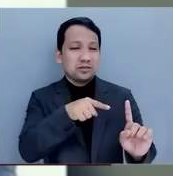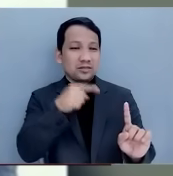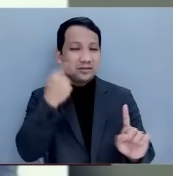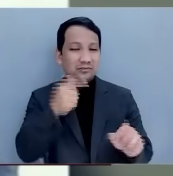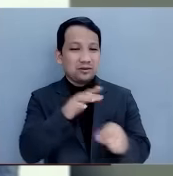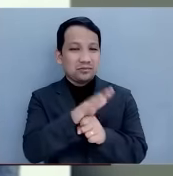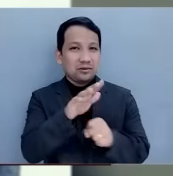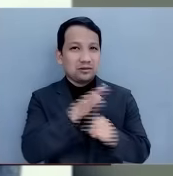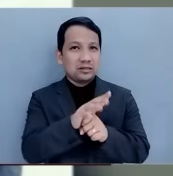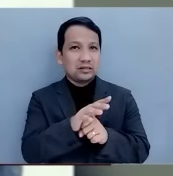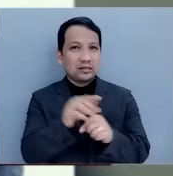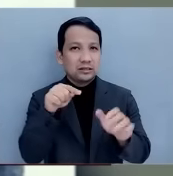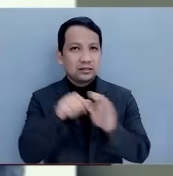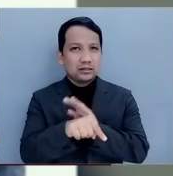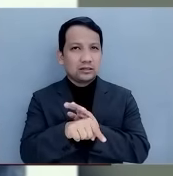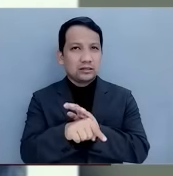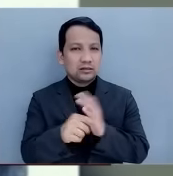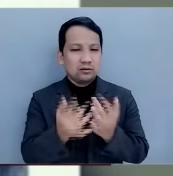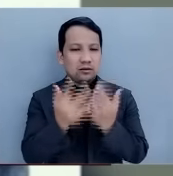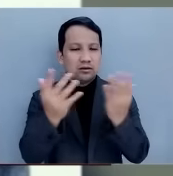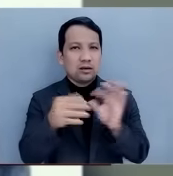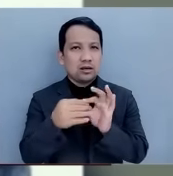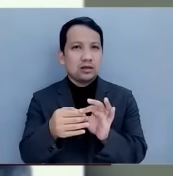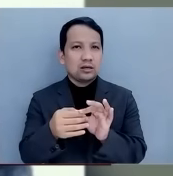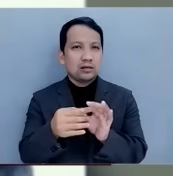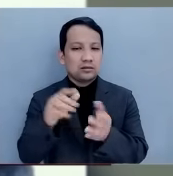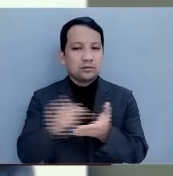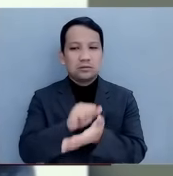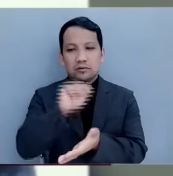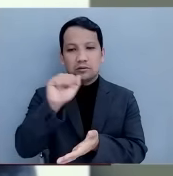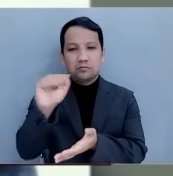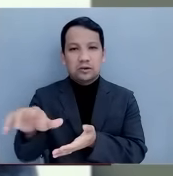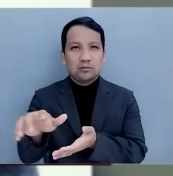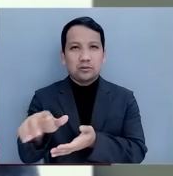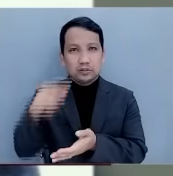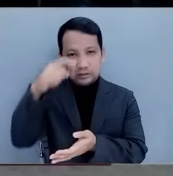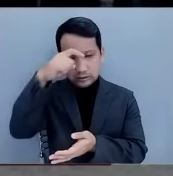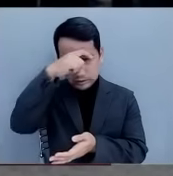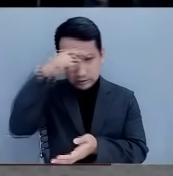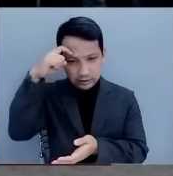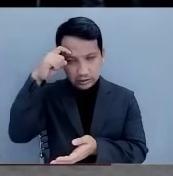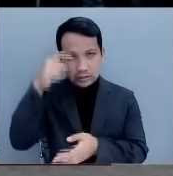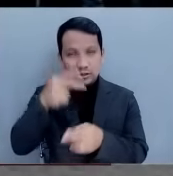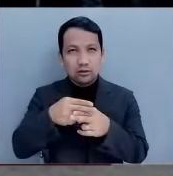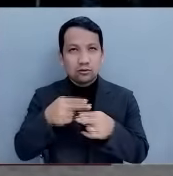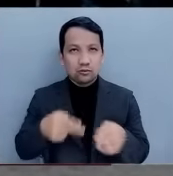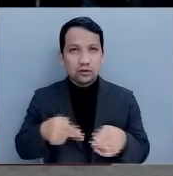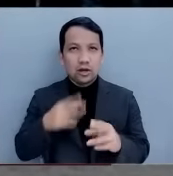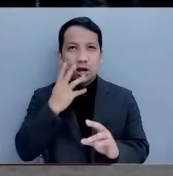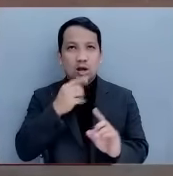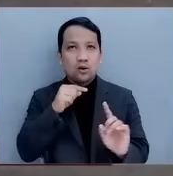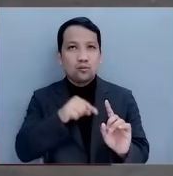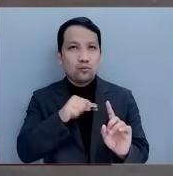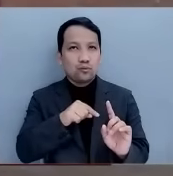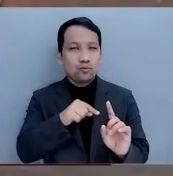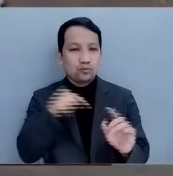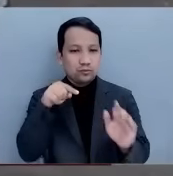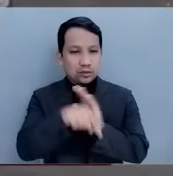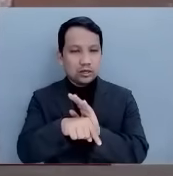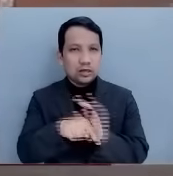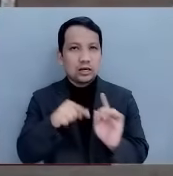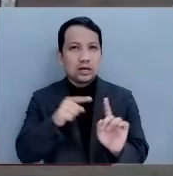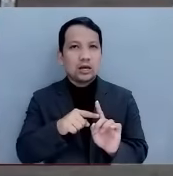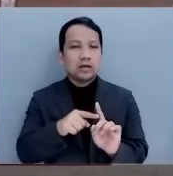ginahasa, pinatay, sinunog at saka itinapon sa gitna ng disyerto sa Kuwait. Ang nasa likod ng karumal-dumalang krimeng